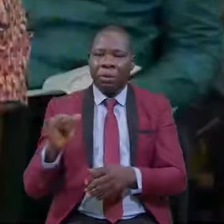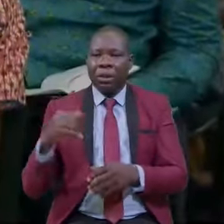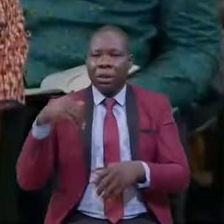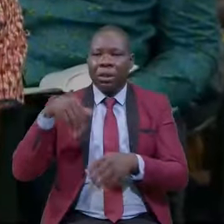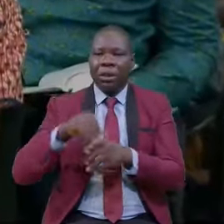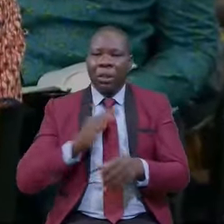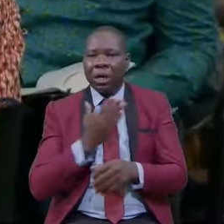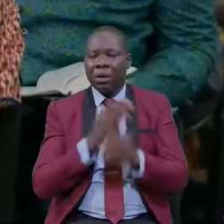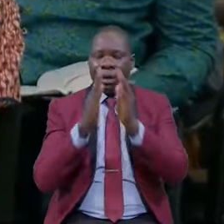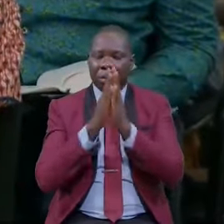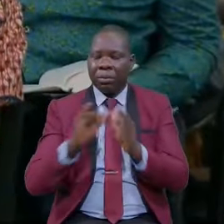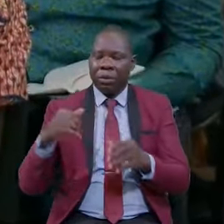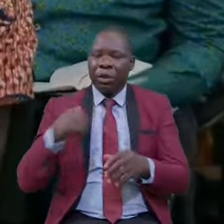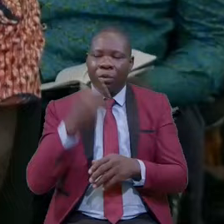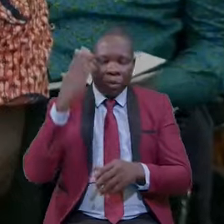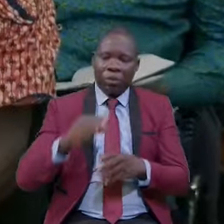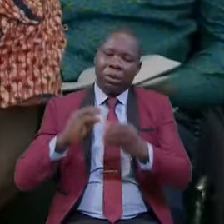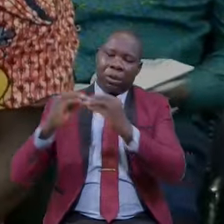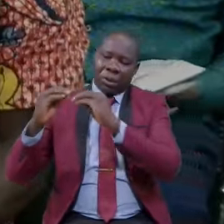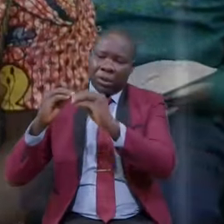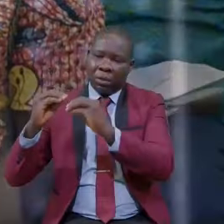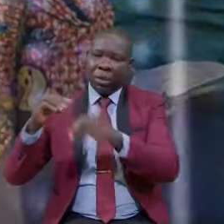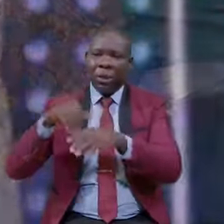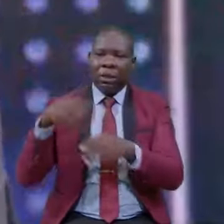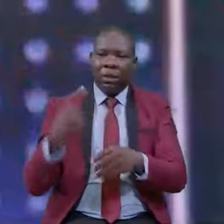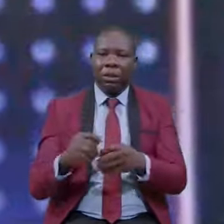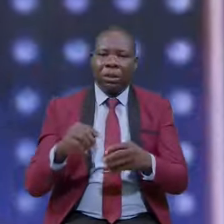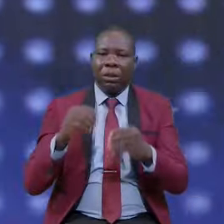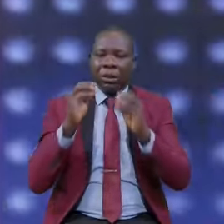réparer. Dans les doctrines que nous prêchons, qui